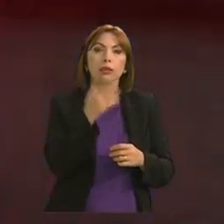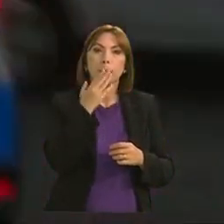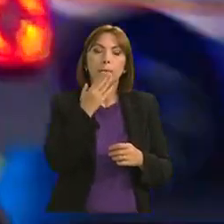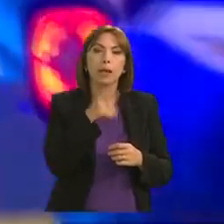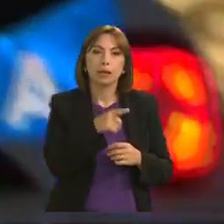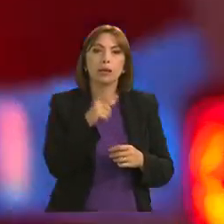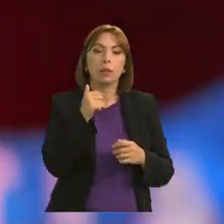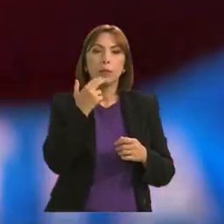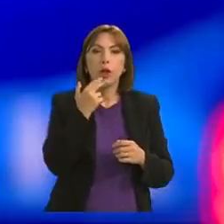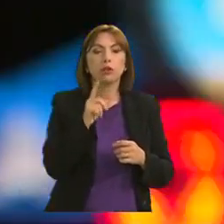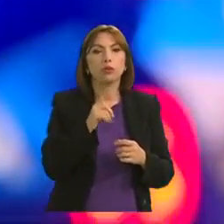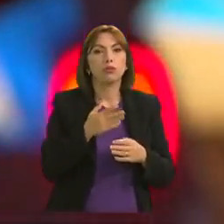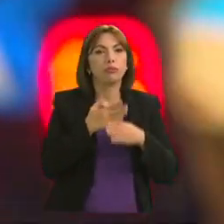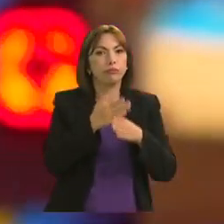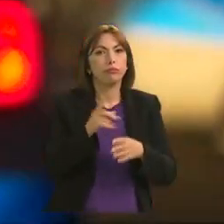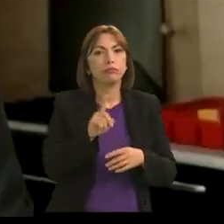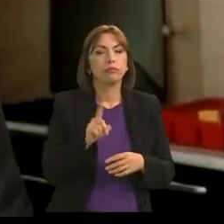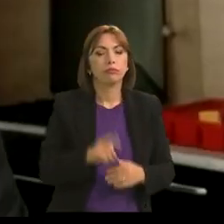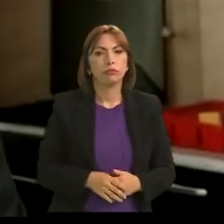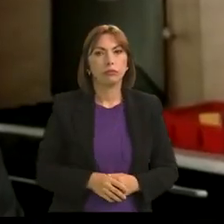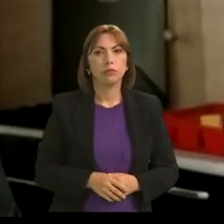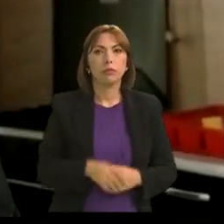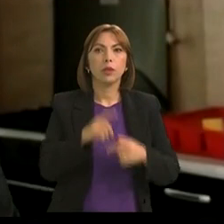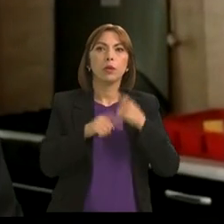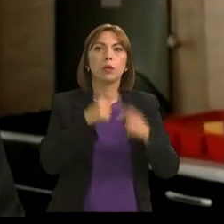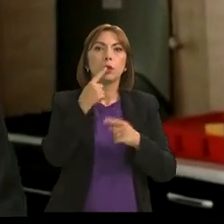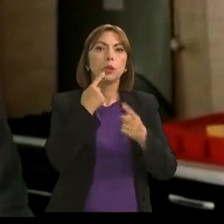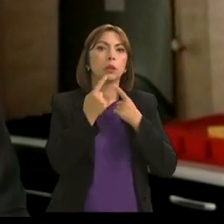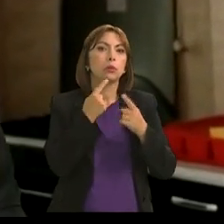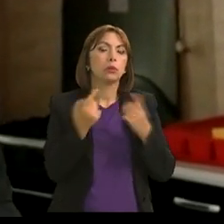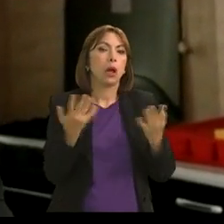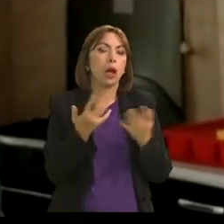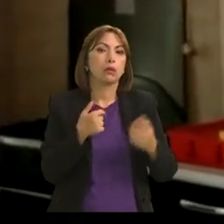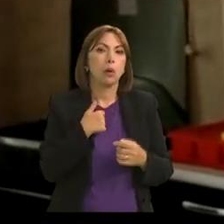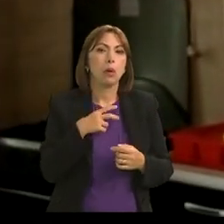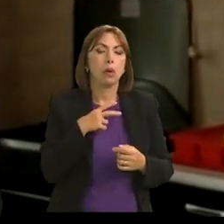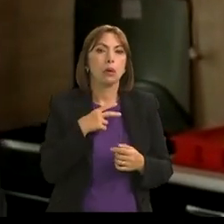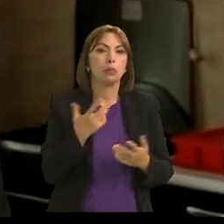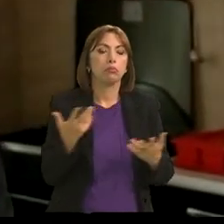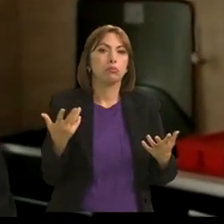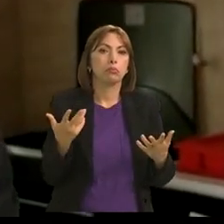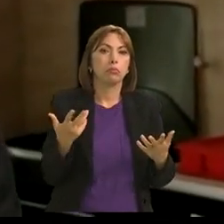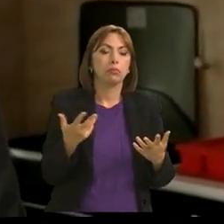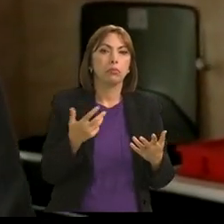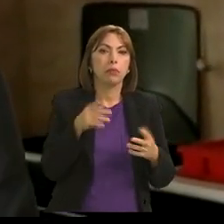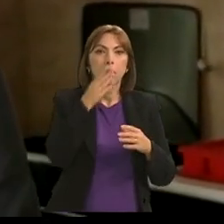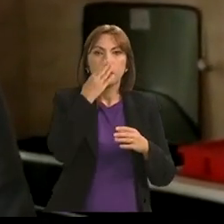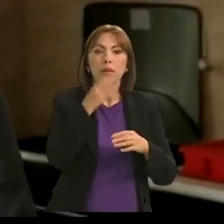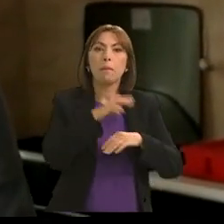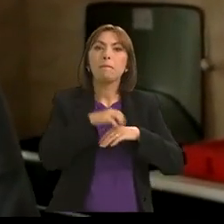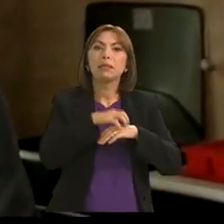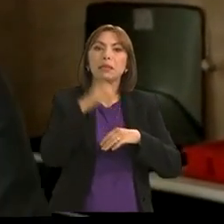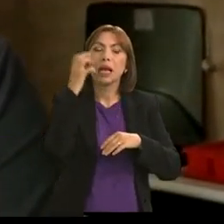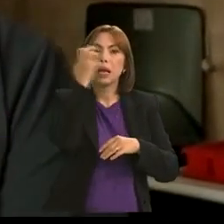păcate, agenții nu i-au fost de mare ajutor. A urmat o discuție în care eu eram pisica neagră până la